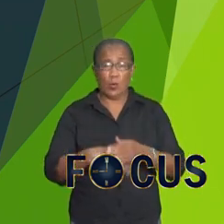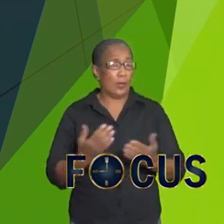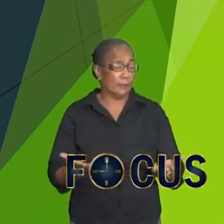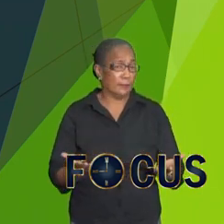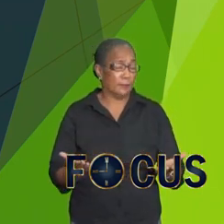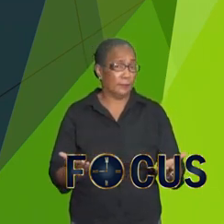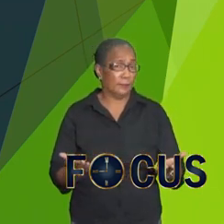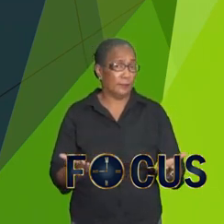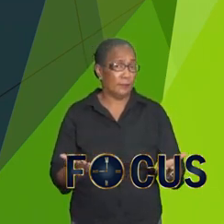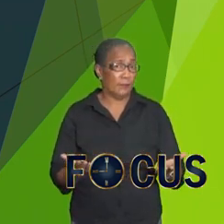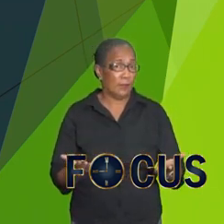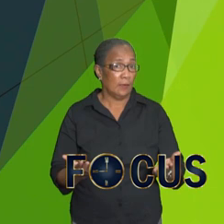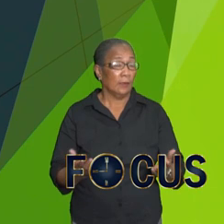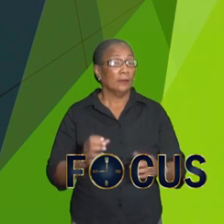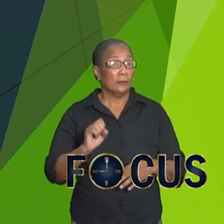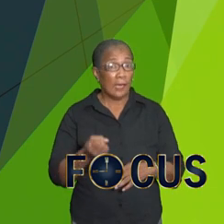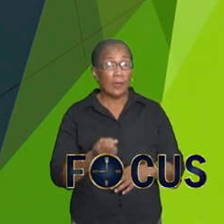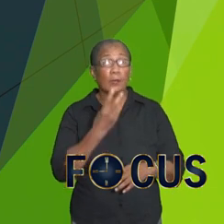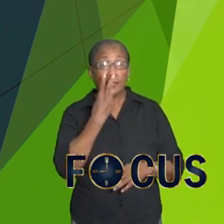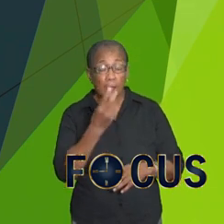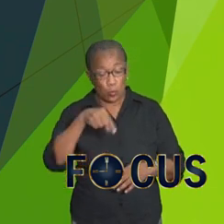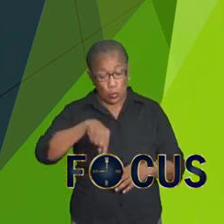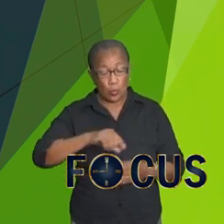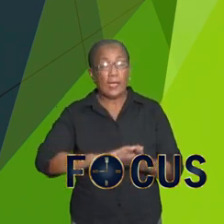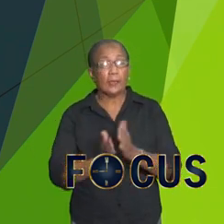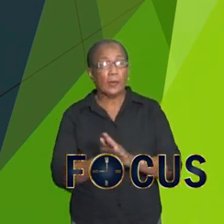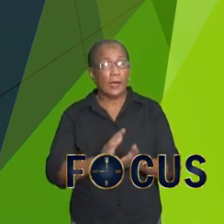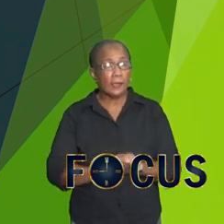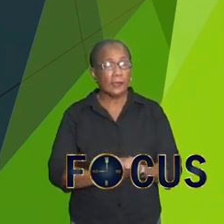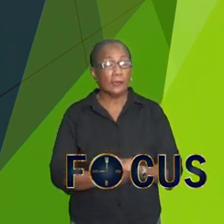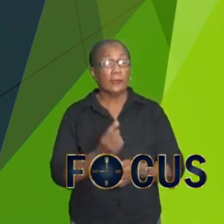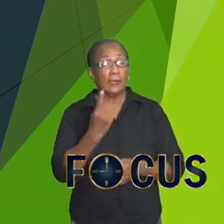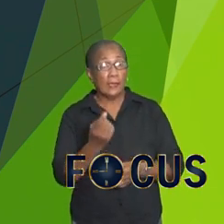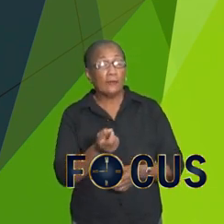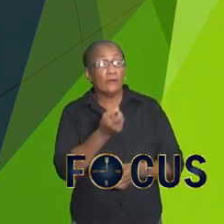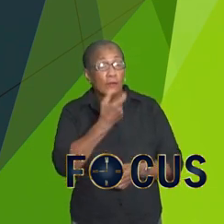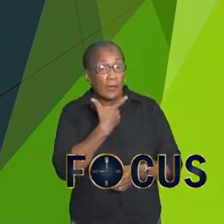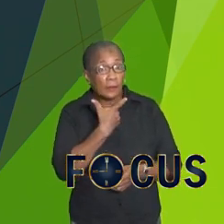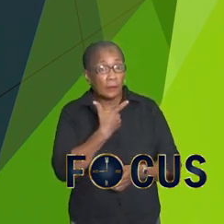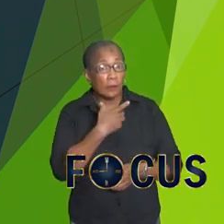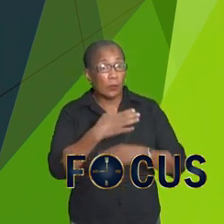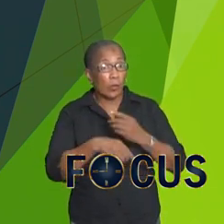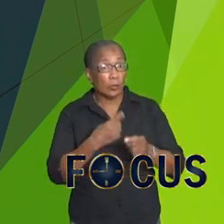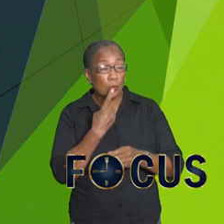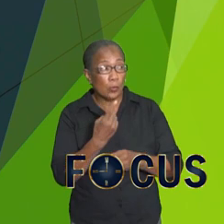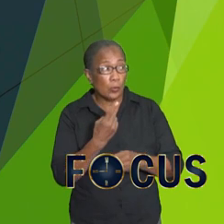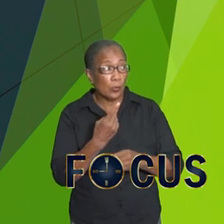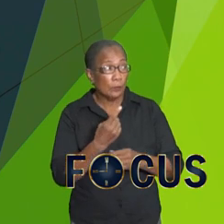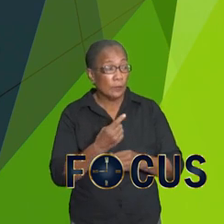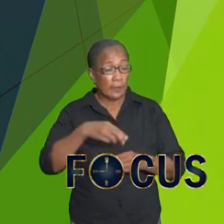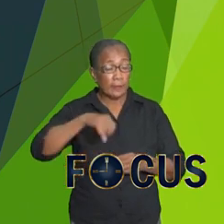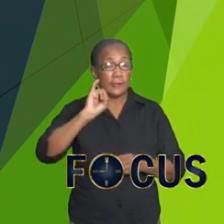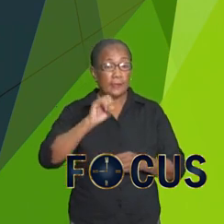Dus we kijken dus nu naar de behandeling. En een van de middelen waar dus nu gekeken naar wordt is misschien toch wel ivermectine.